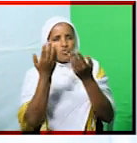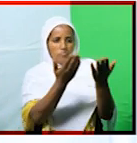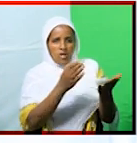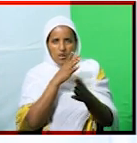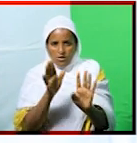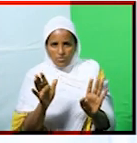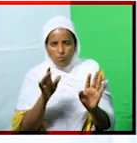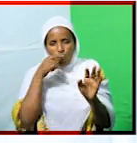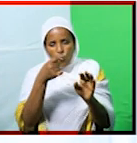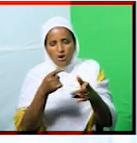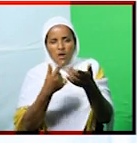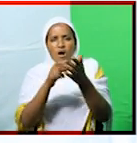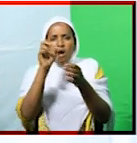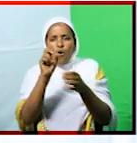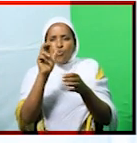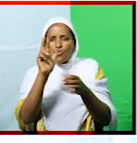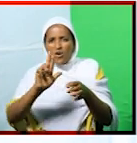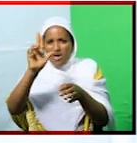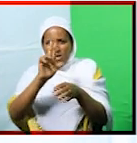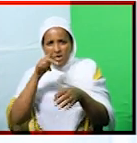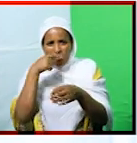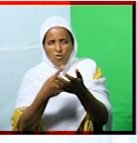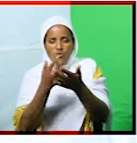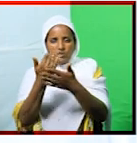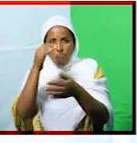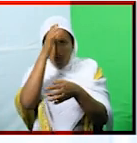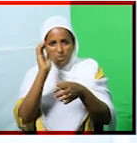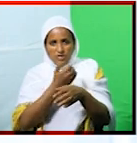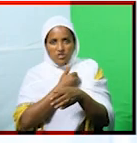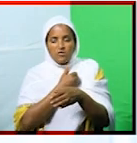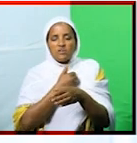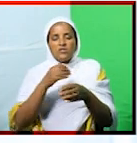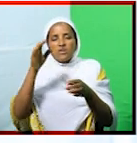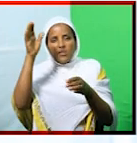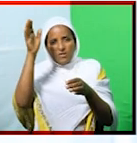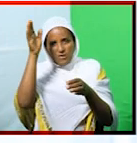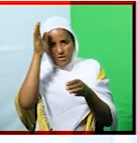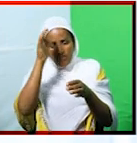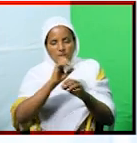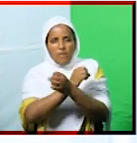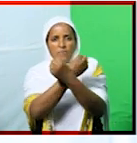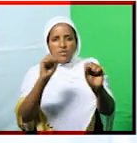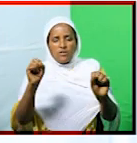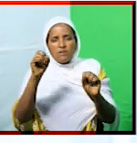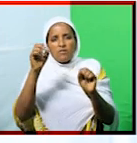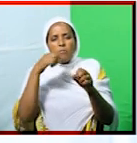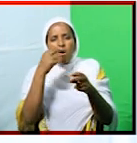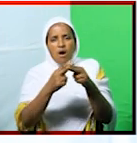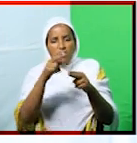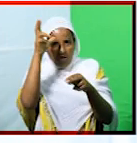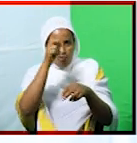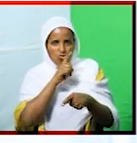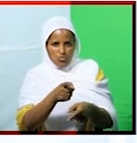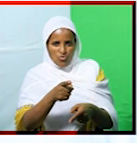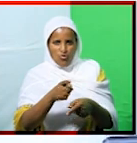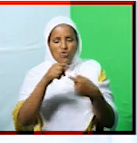ብሏል። እና አውሬ የተባለው ቅድም አባታችንም የንታ ገብረ መድኅንም እንዳሉት አውሬው ዲያብሎስ ነው። እሱ